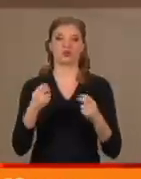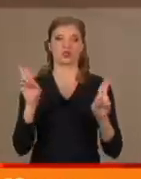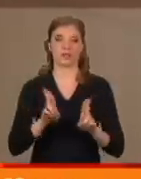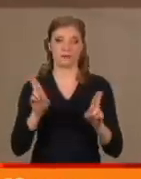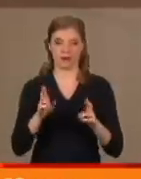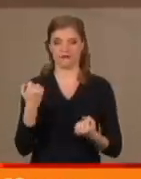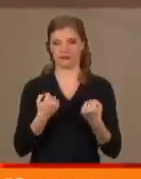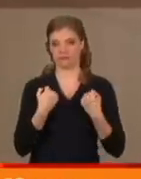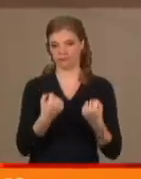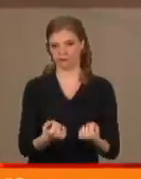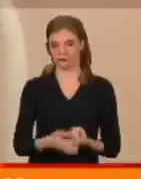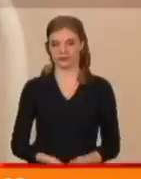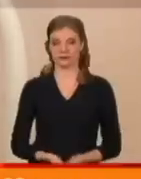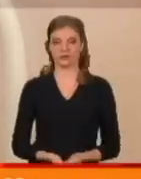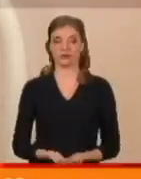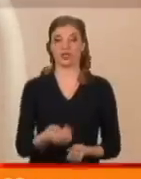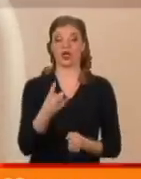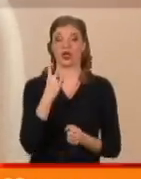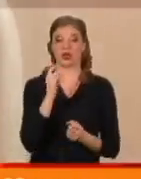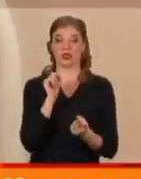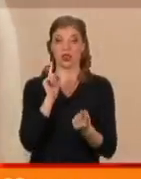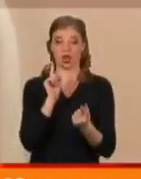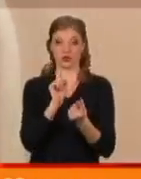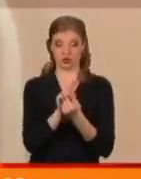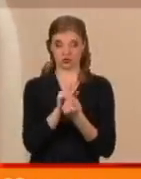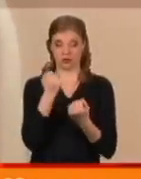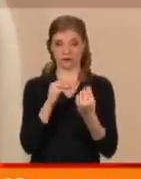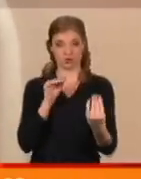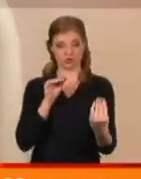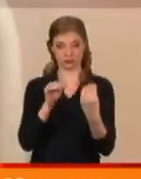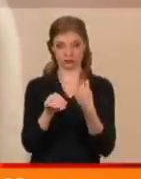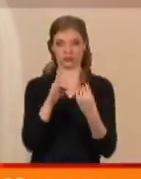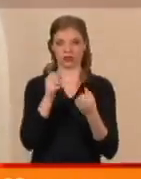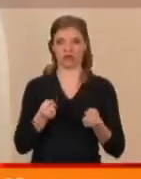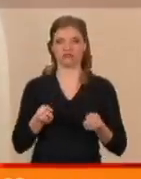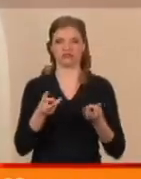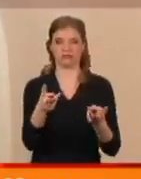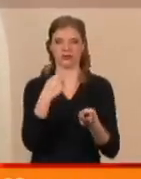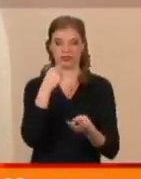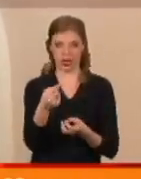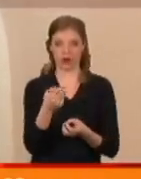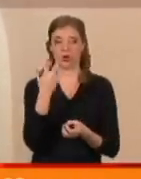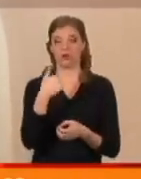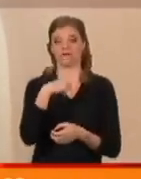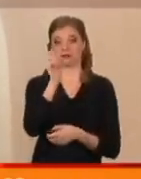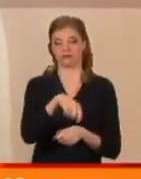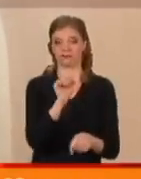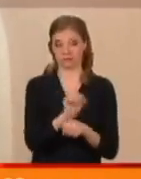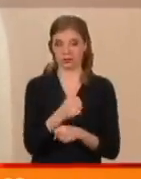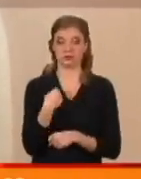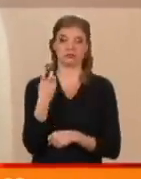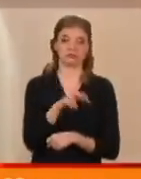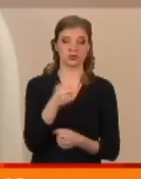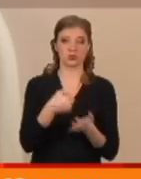правил дорожнього руху. Де на зустріч рухався нам автомобіль на дальньому світлі. Коли зупинили даний автомобіль, підійшли до